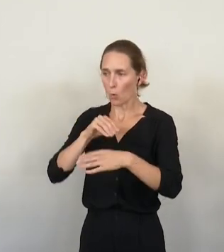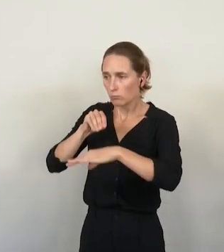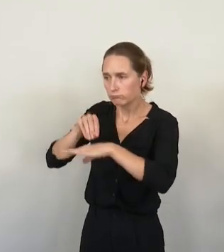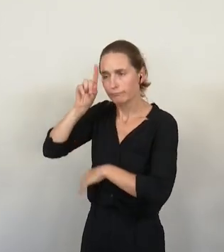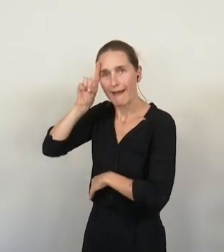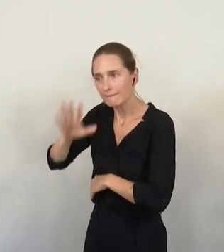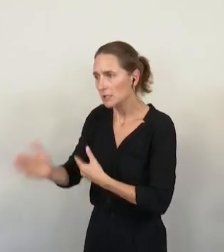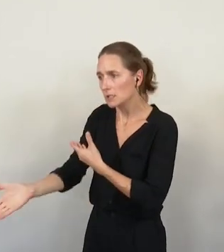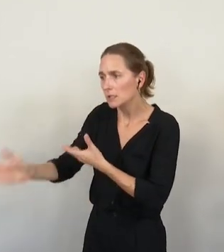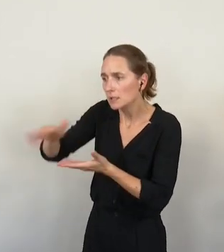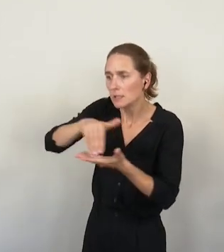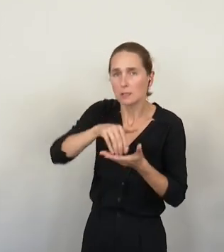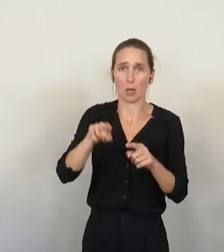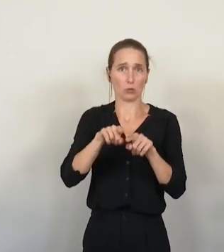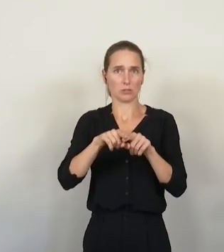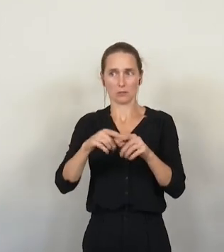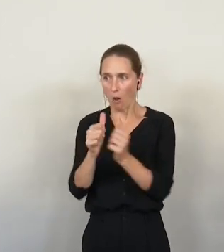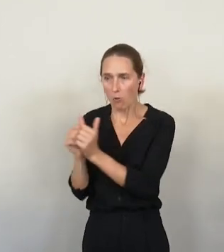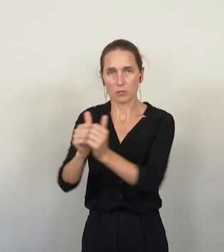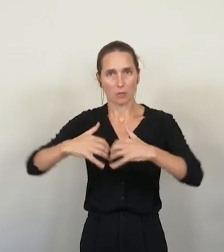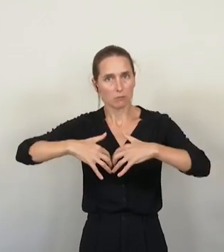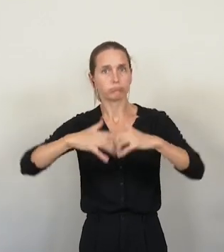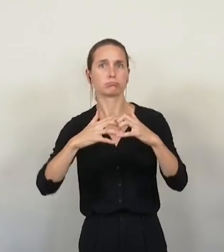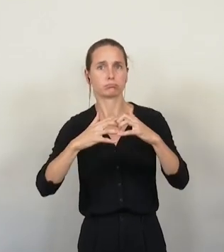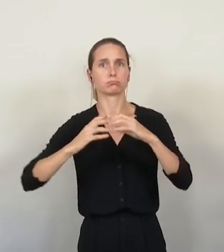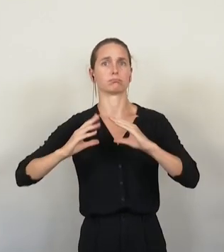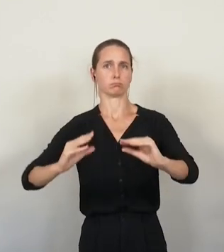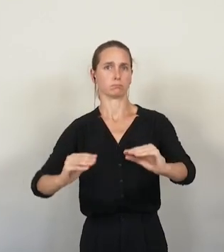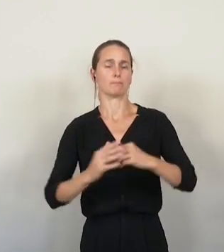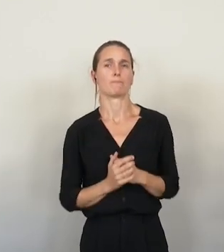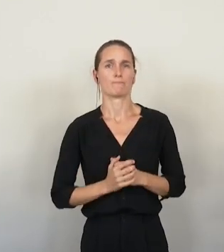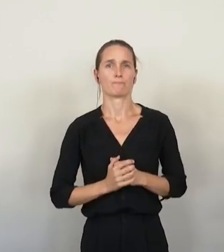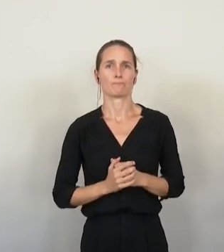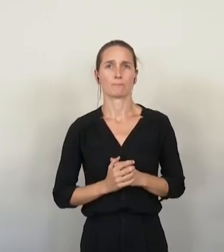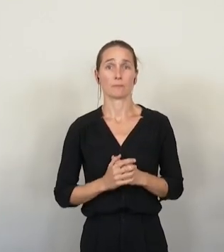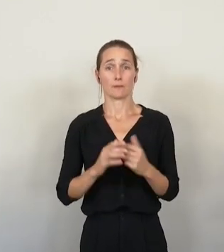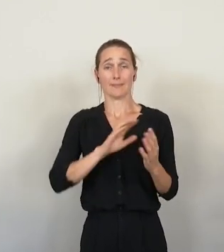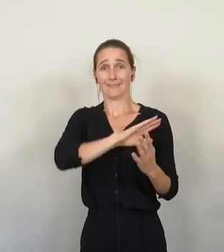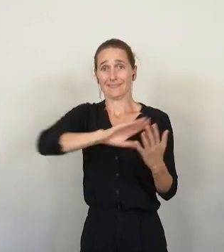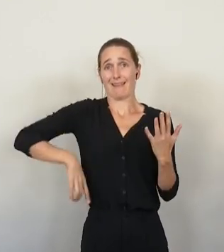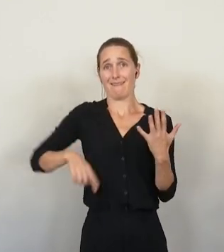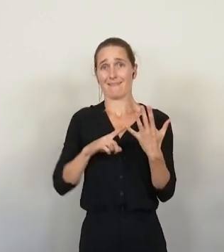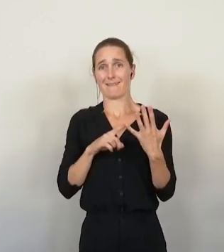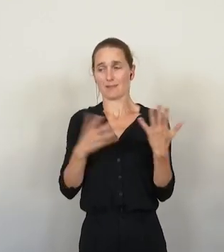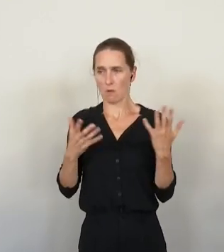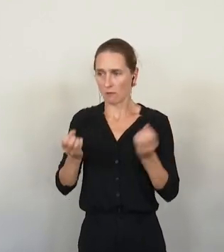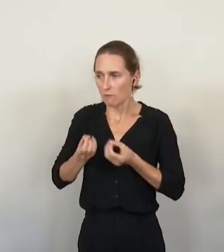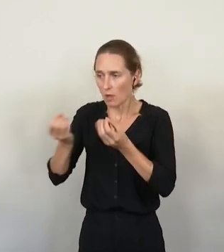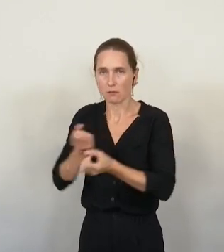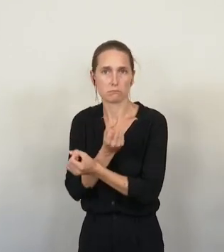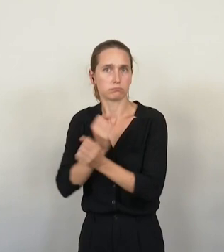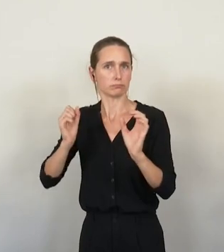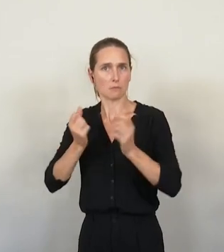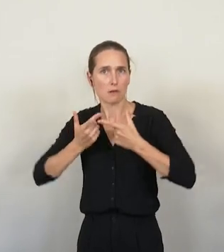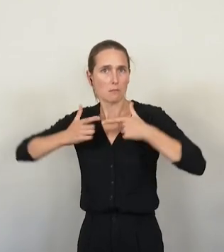la coconstruction enfin j'y viens la dernière fonction c'est l'émancipation c'est le développement du pouvoir d'agir qui est au cœur de notre